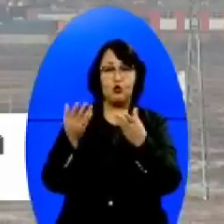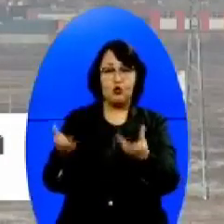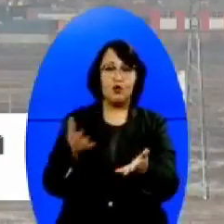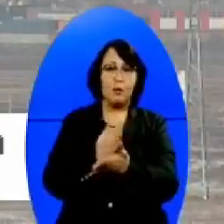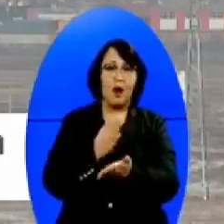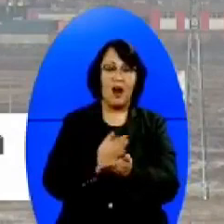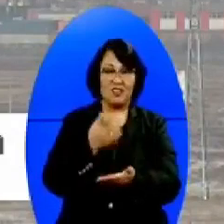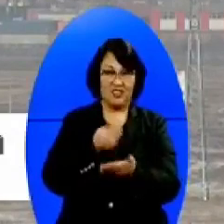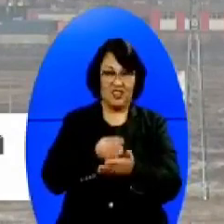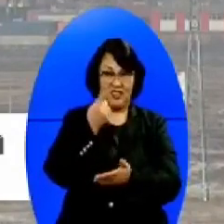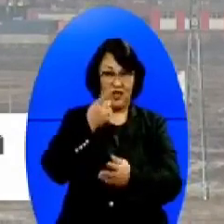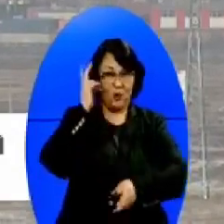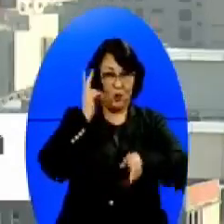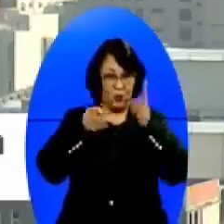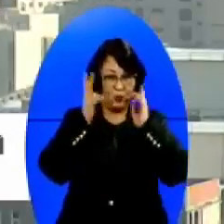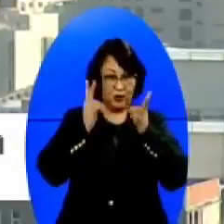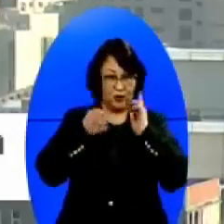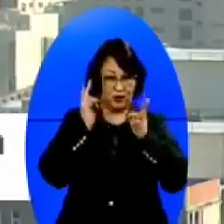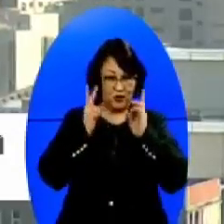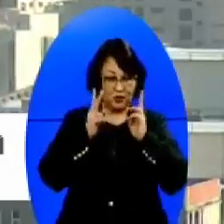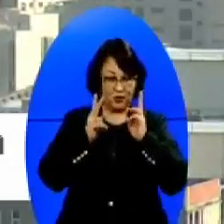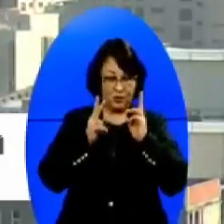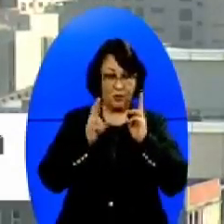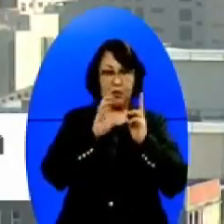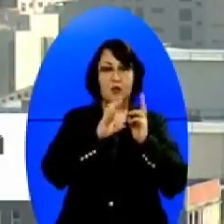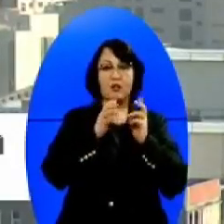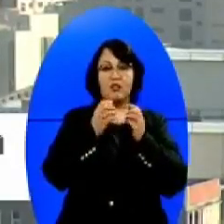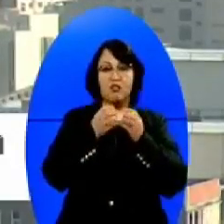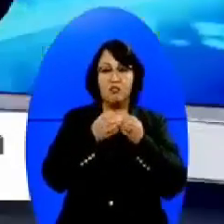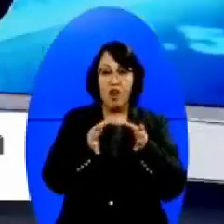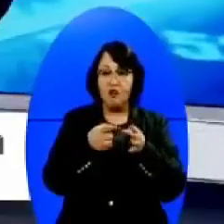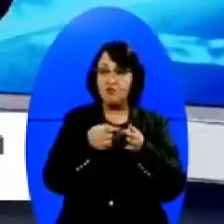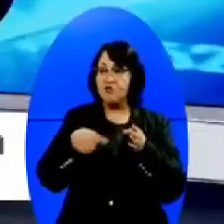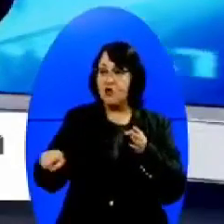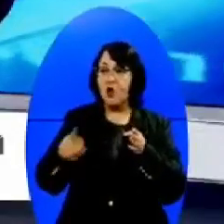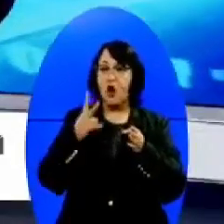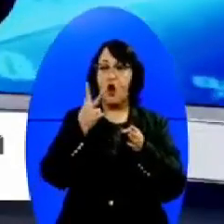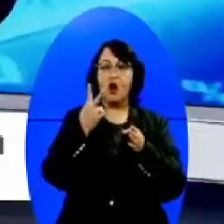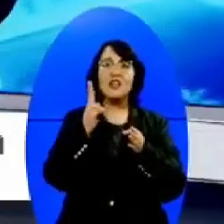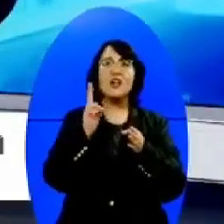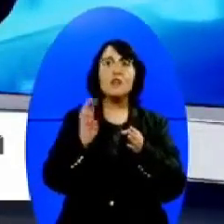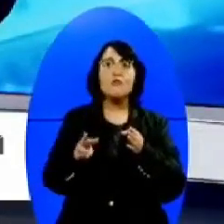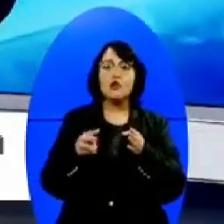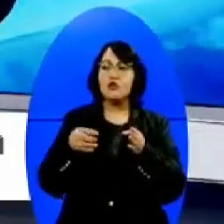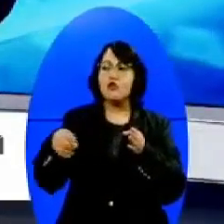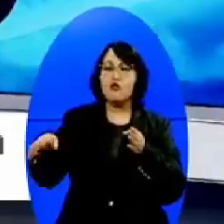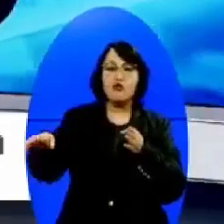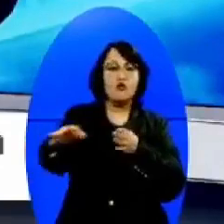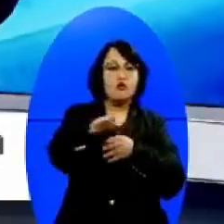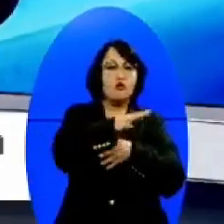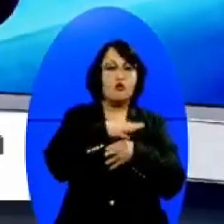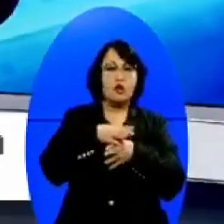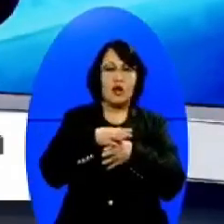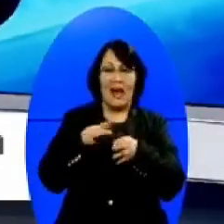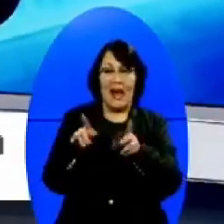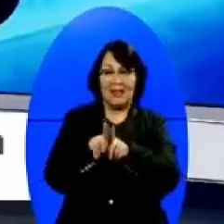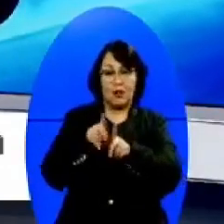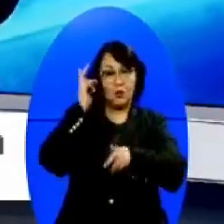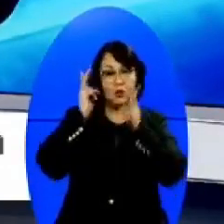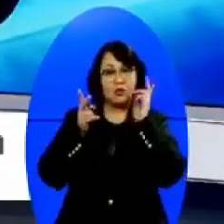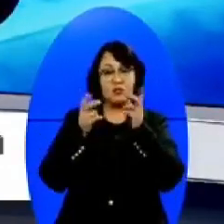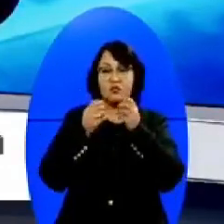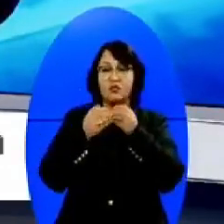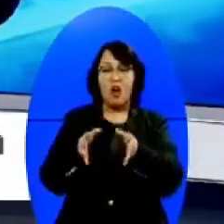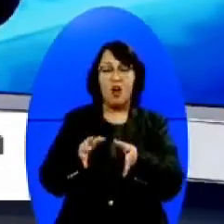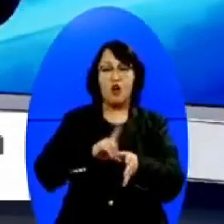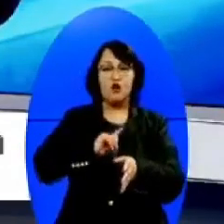нэг үсчний газар шинээр байгуулагдсан бол ойрын 2 км-ийн радиуст нь ижил үйл ажиллагаа явуулах зөвшөөрөл олохгүй байх жишээтэй. За